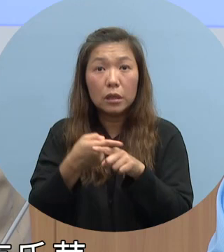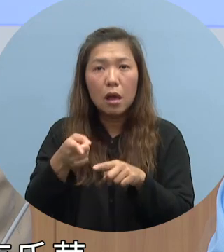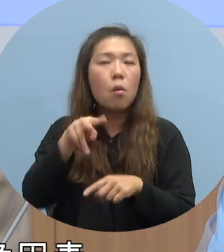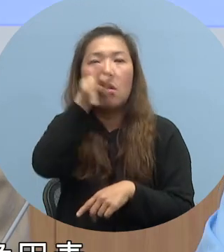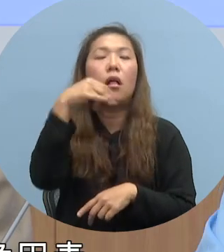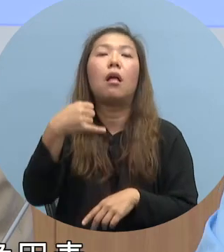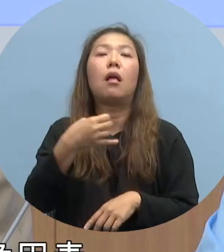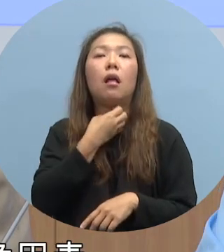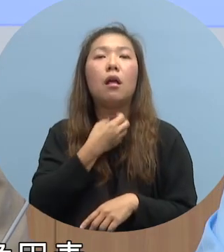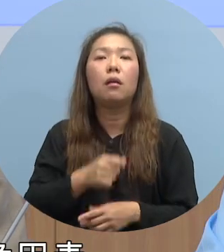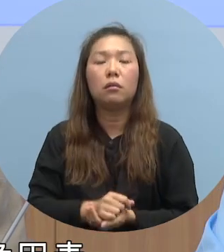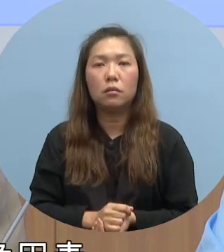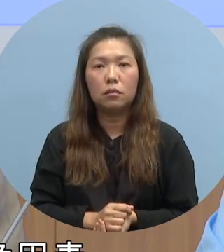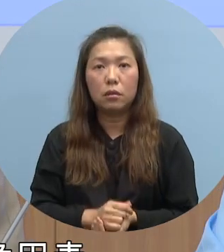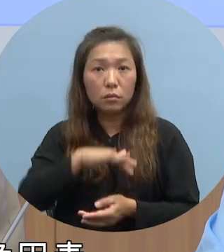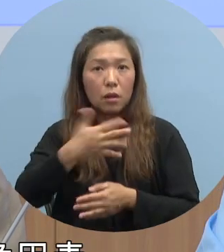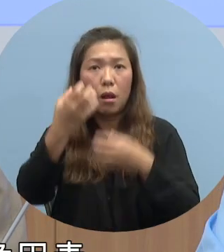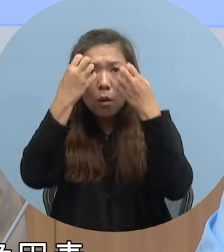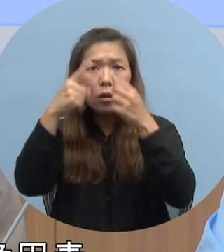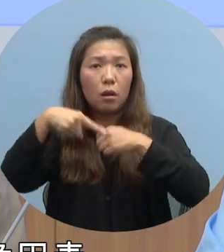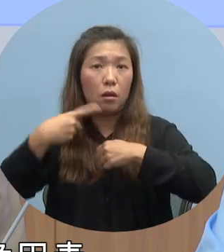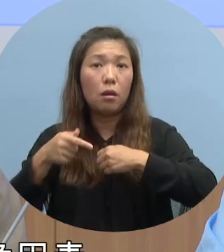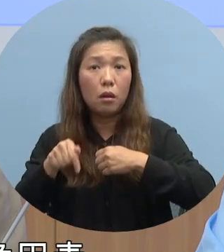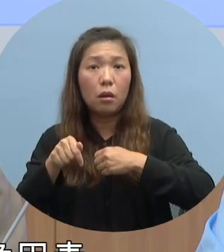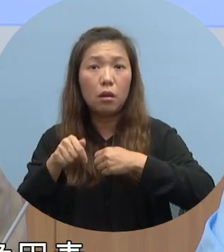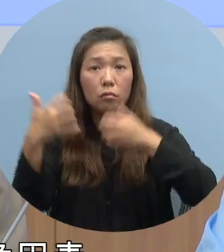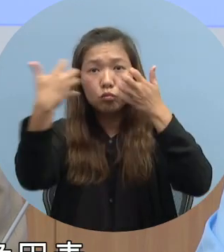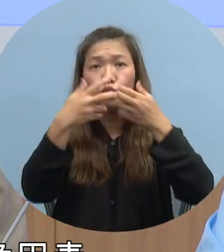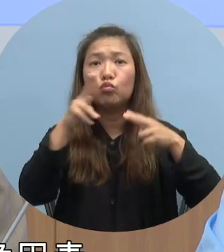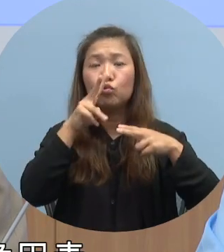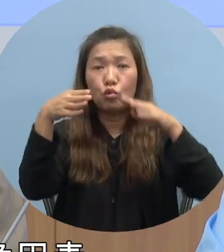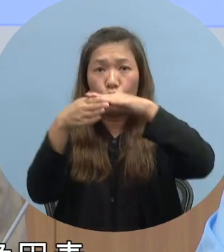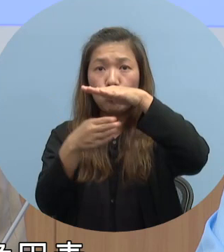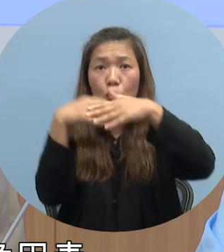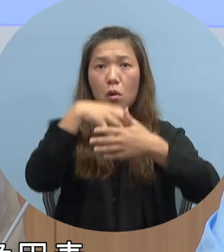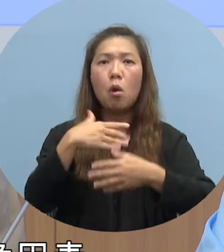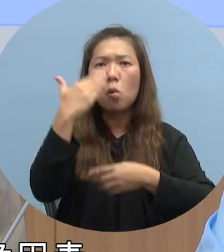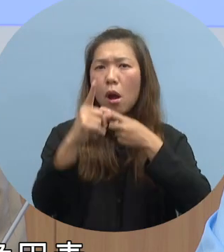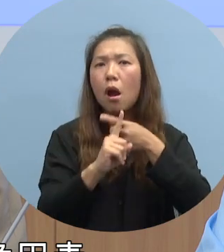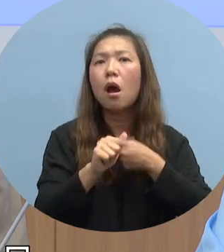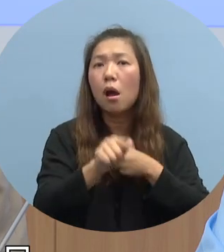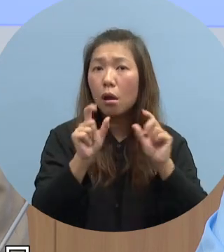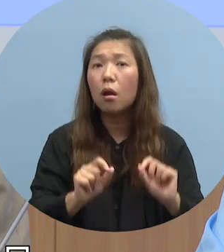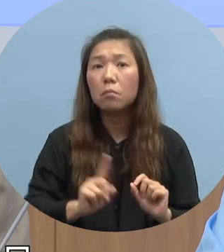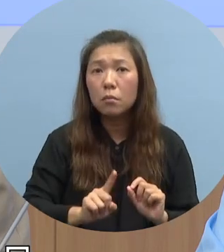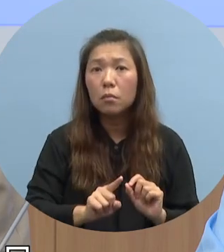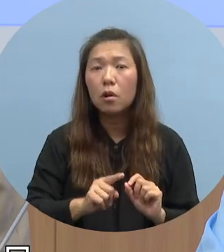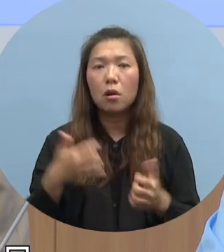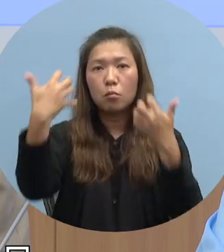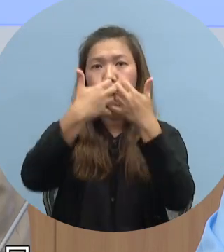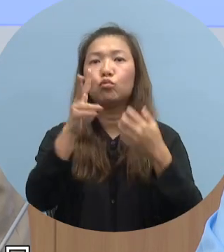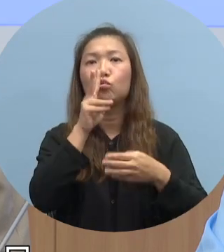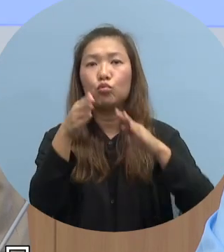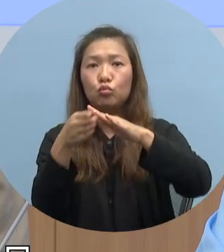都找不到，但我們也留意到另外一件事，在個配水庫裡面是一個高危因素，就是配水庫呢，